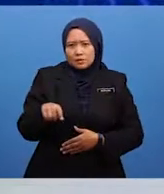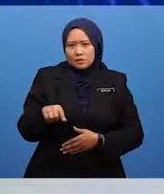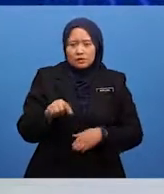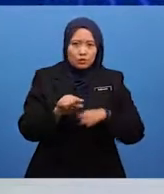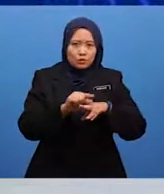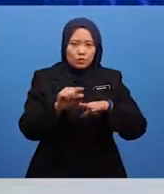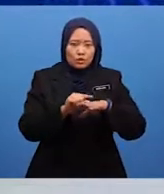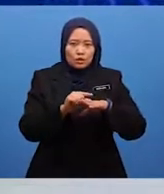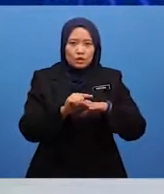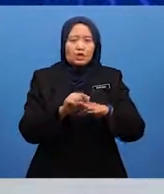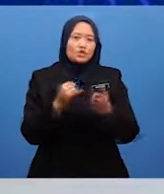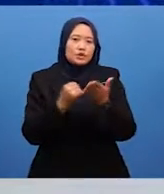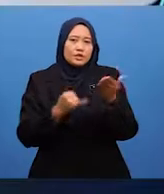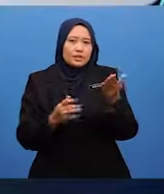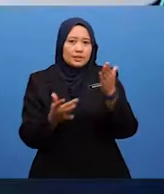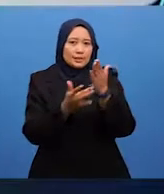lapisan ozon